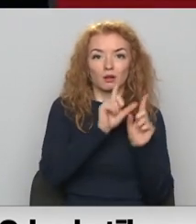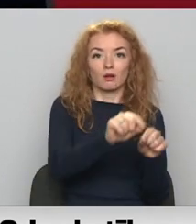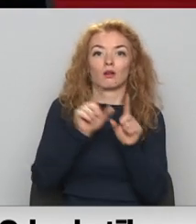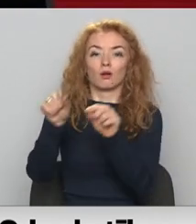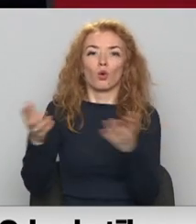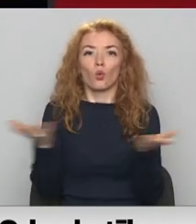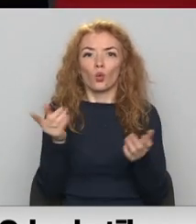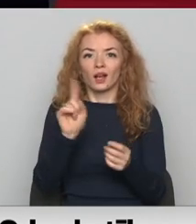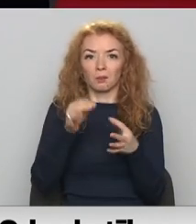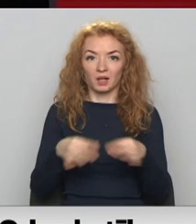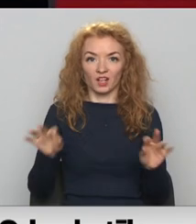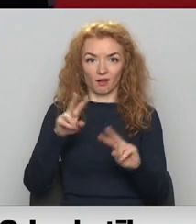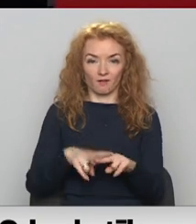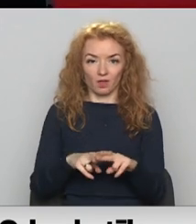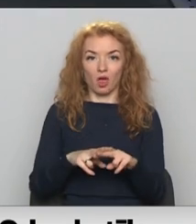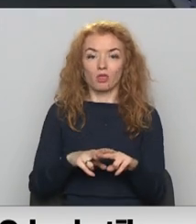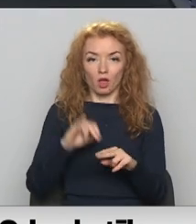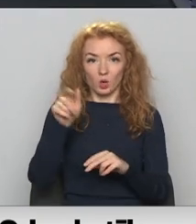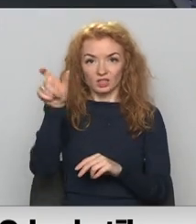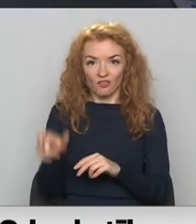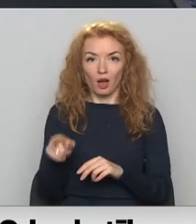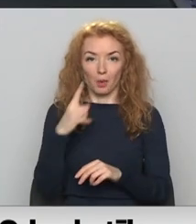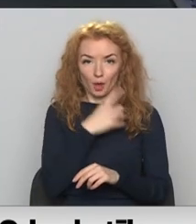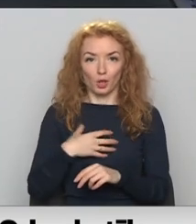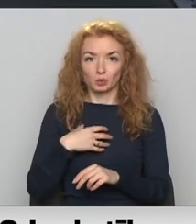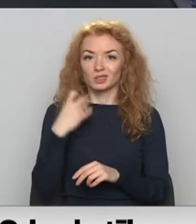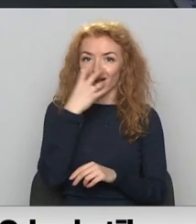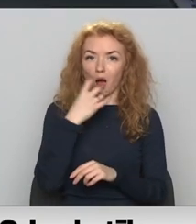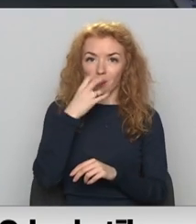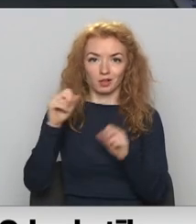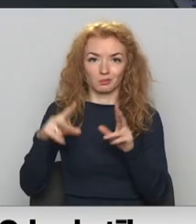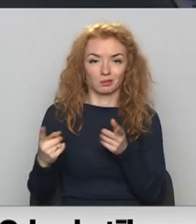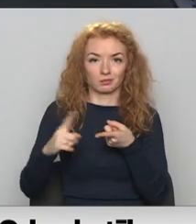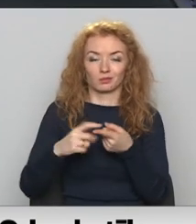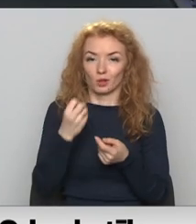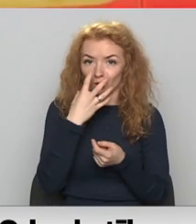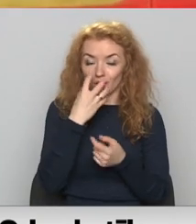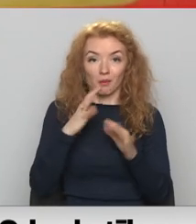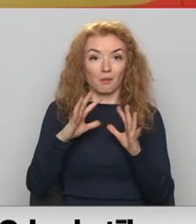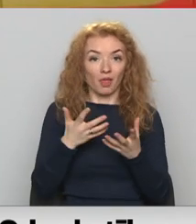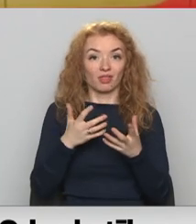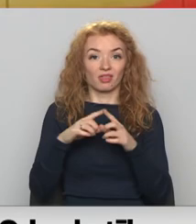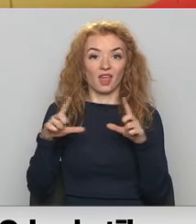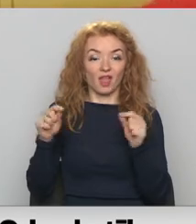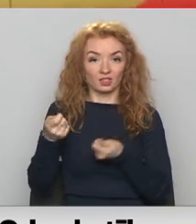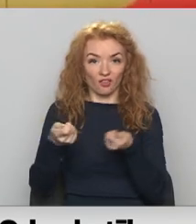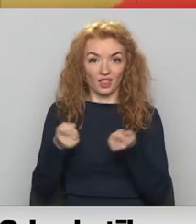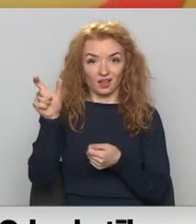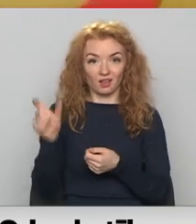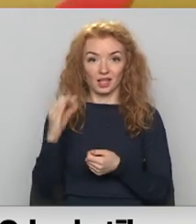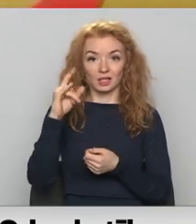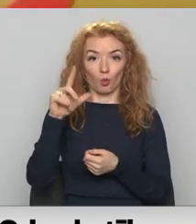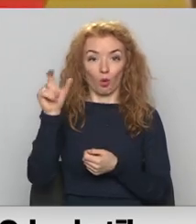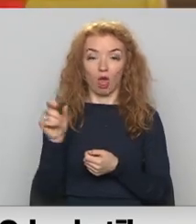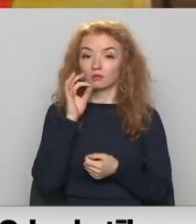vēl ir brīvas vietas no skābekļa atkarīgajiem COVID-19 pacientiem. Kā norāda dienesta vadītāja Liena Cipula, slodzes